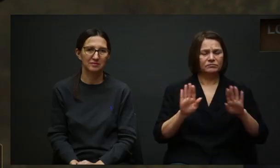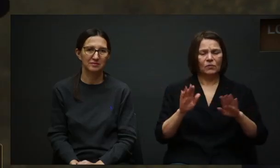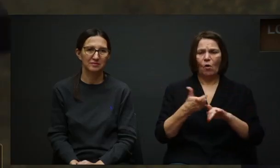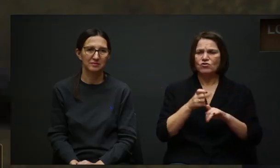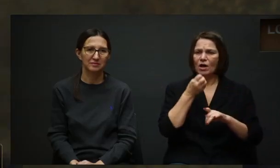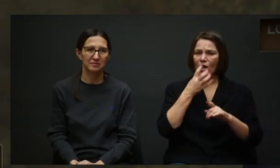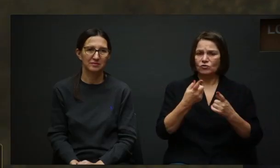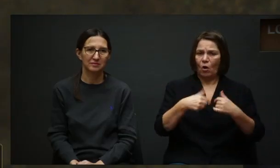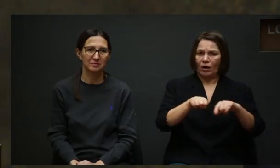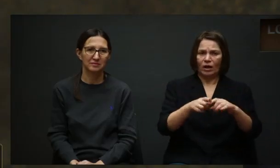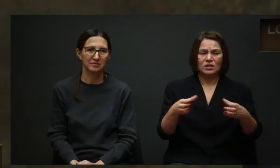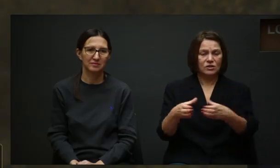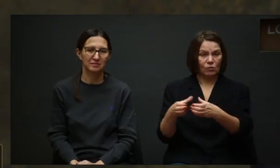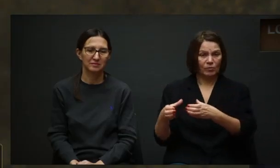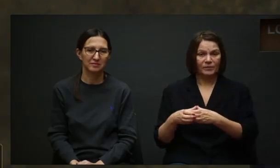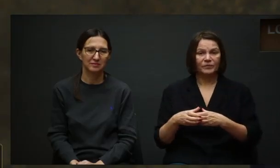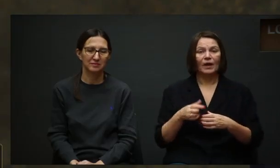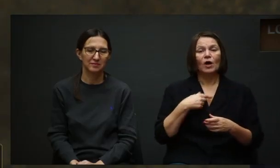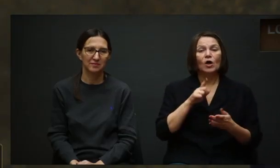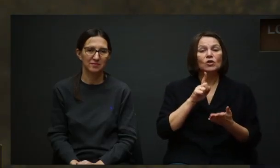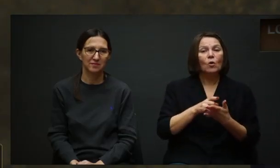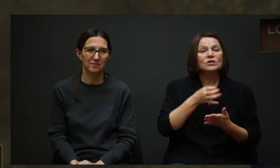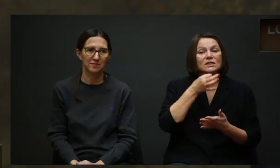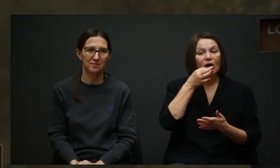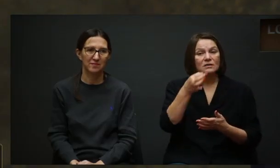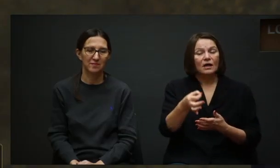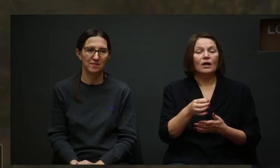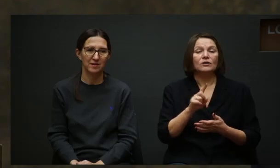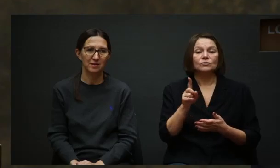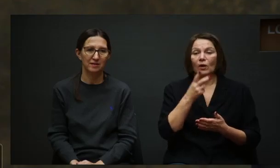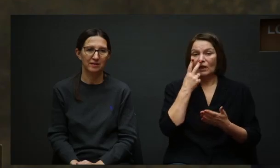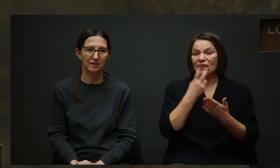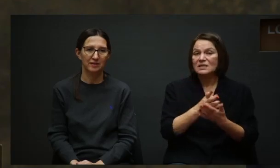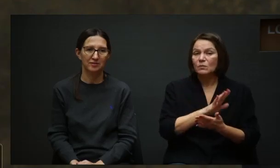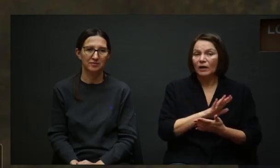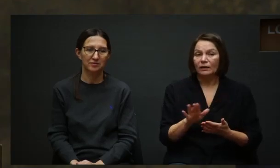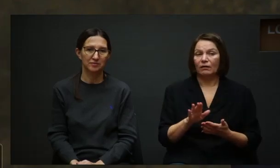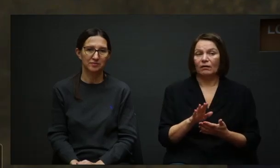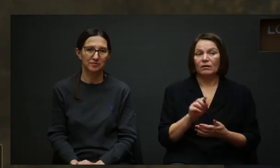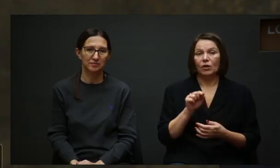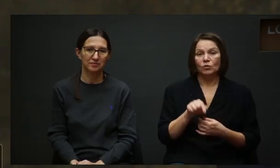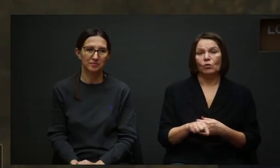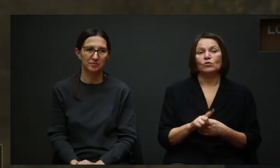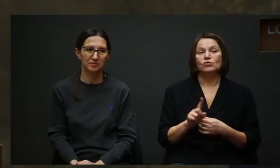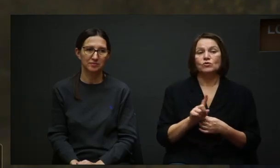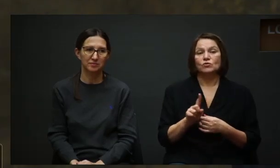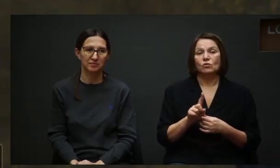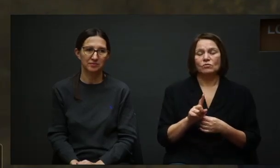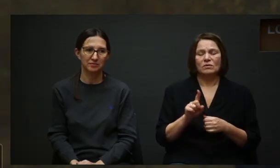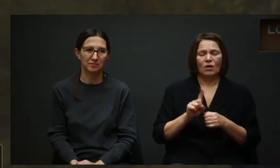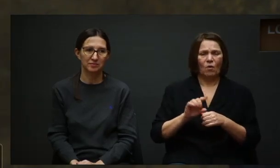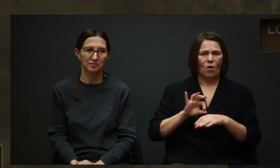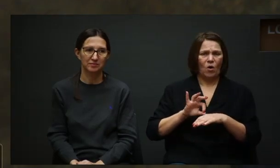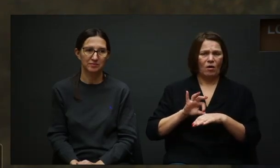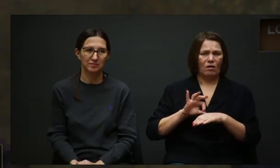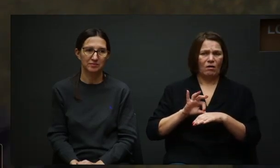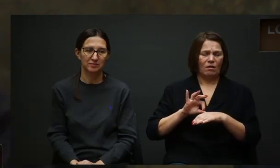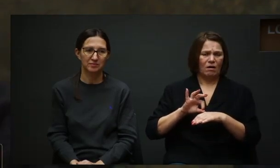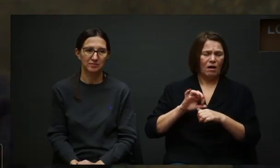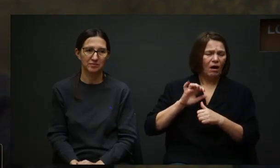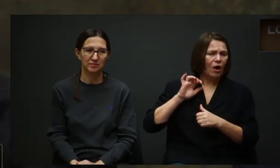реализуемые. Я должен сказать, что вот несмотря на то, что гнет